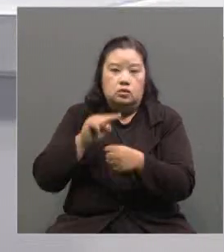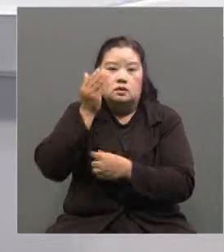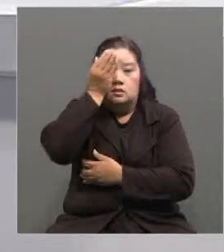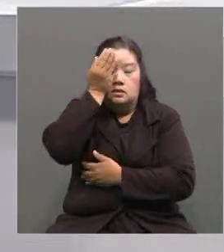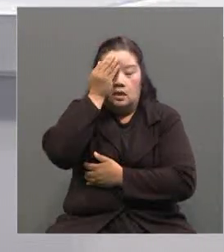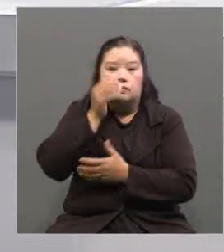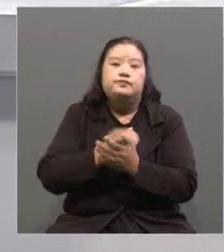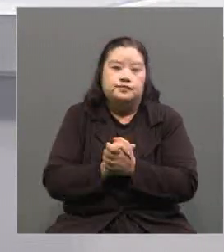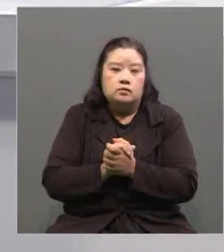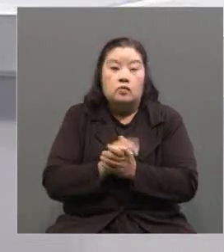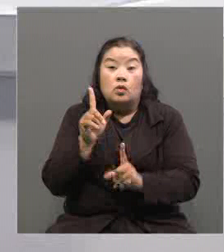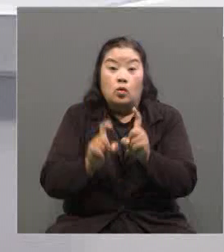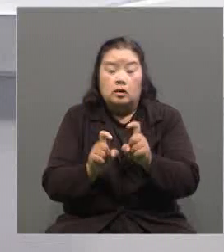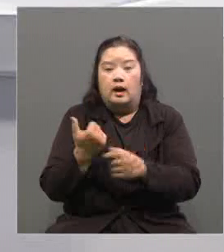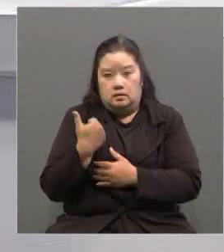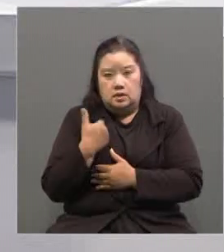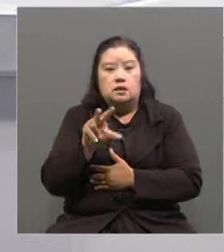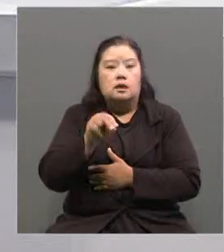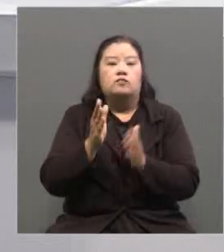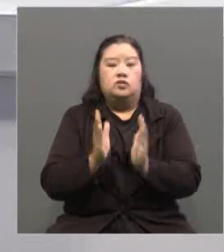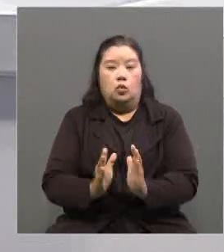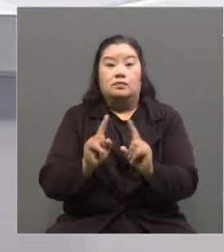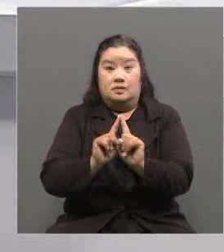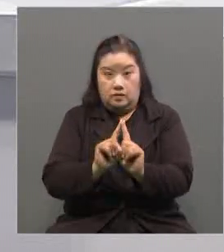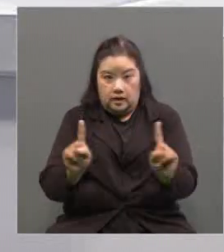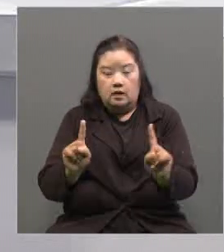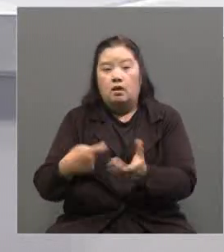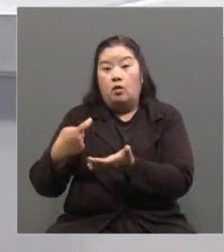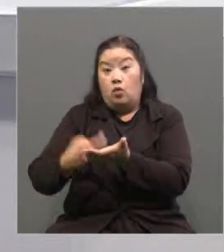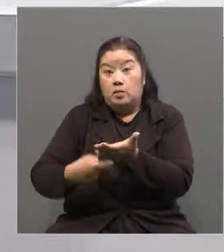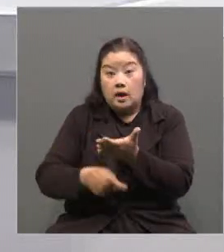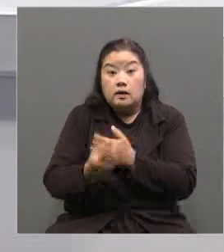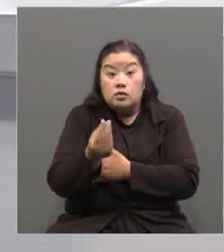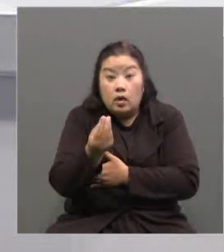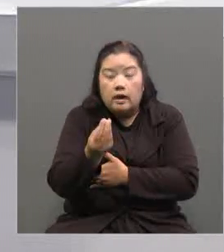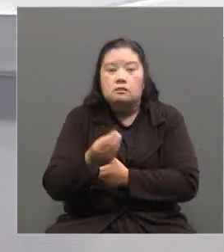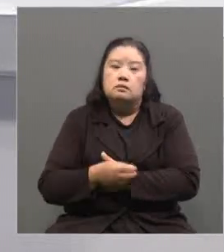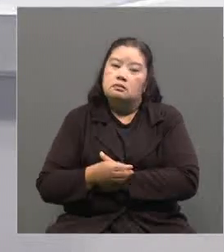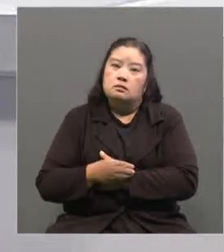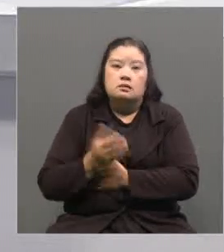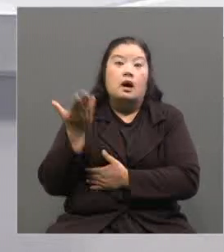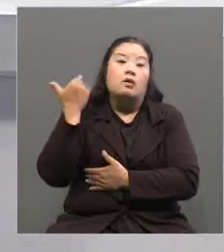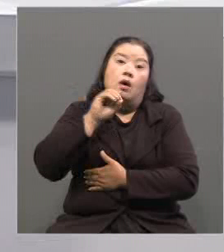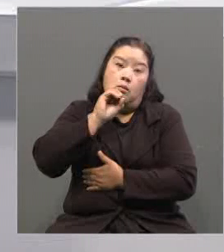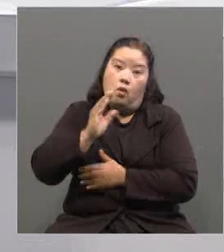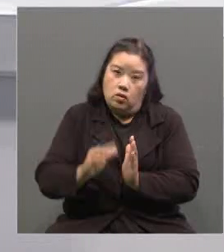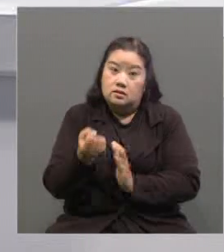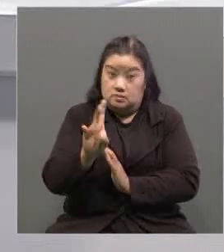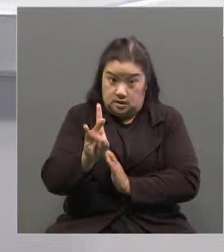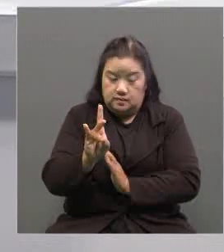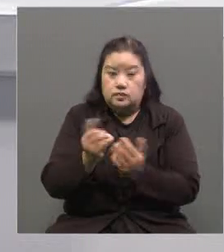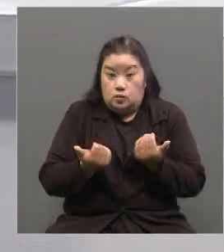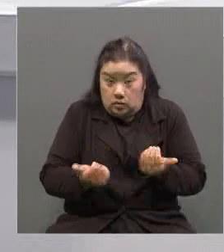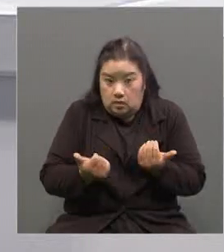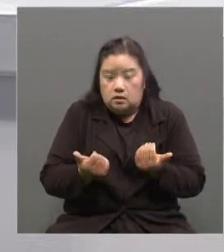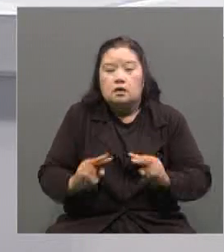นะครับคือยอดของผู้เสียชีวิตยังคงที่อยู่ที่ 30คนแต่ว่ายอดของตัวประกันก่อนหน้านี้เนี่ยเราเรียนแจ้งคุณผู้ชมไว้อยู่ที่ 17คน